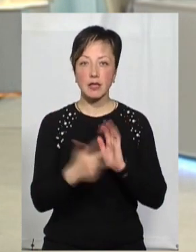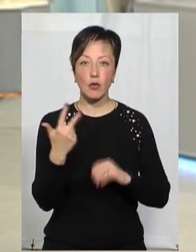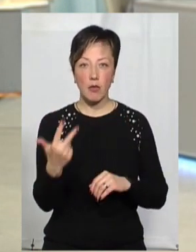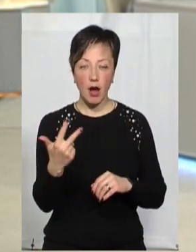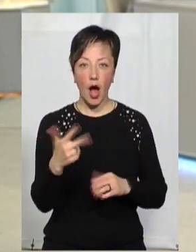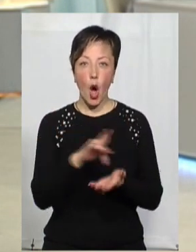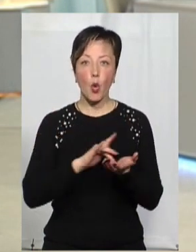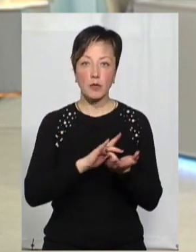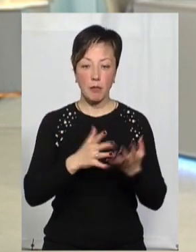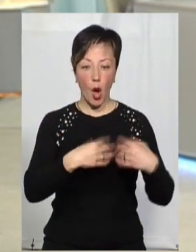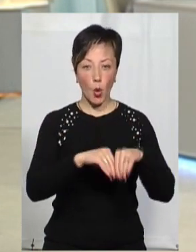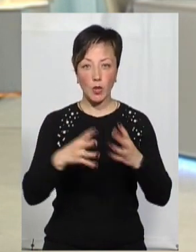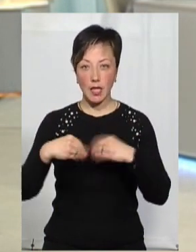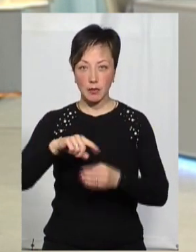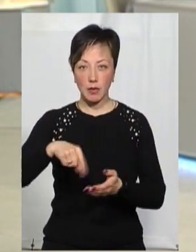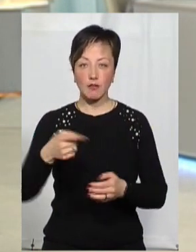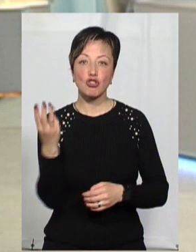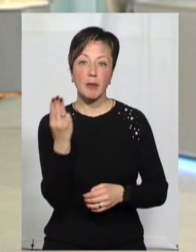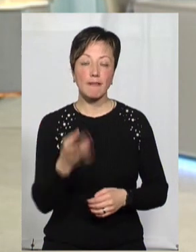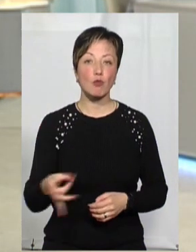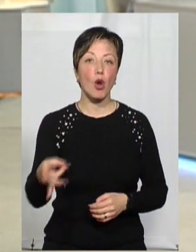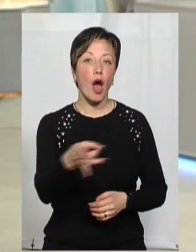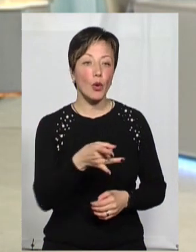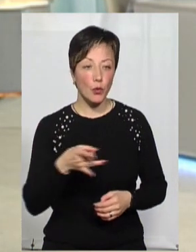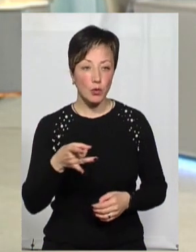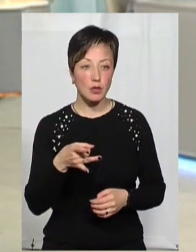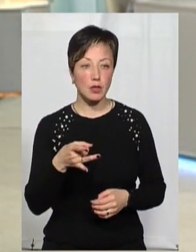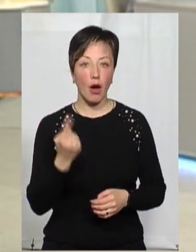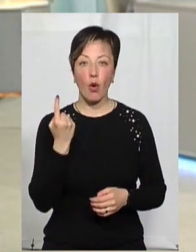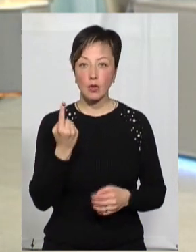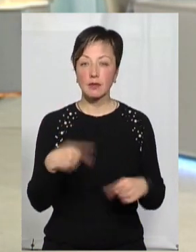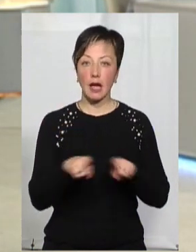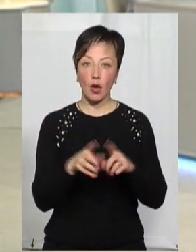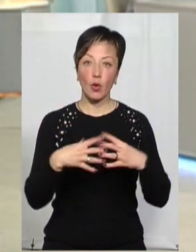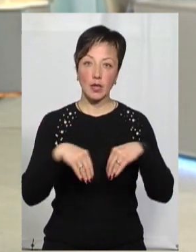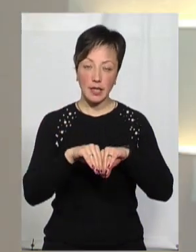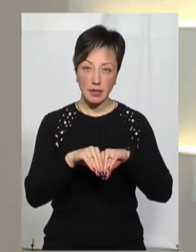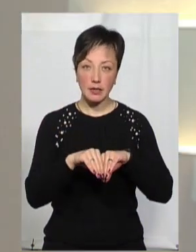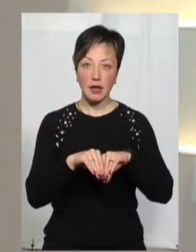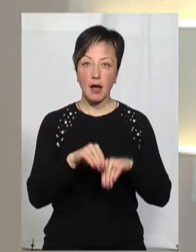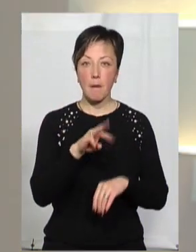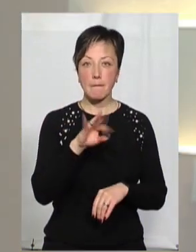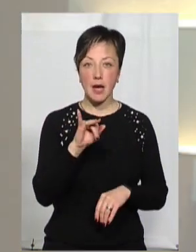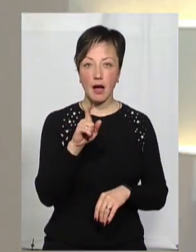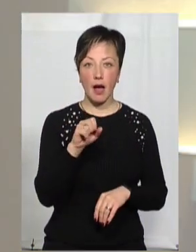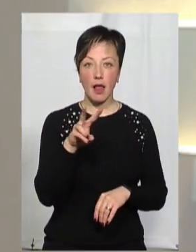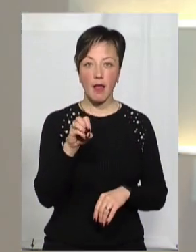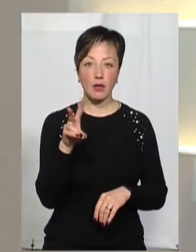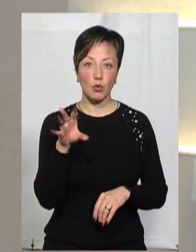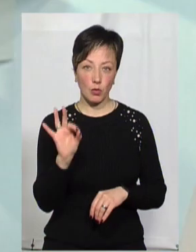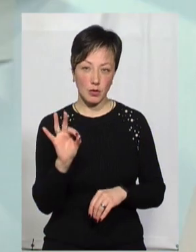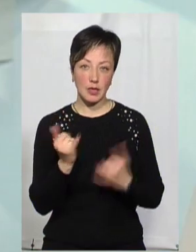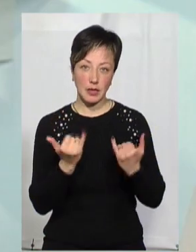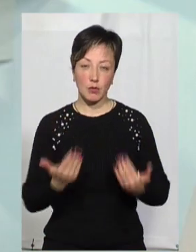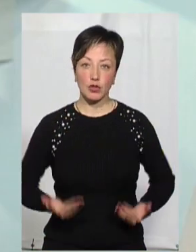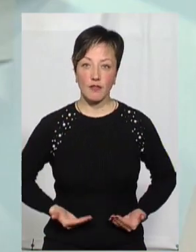83 ромськими родинами у Шепетівському районі. В одній з таких родин, родині Михайленків у селі Клементовичі,